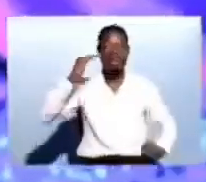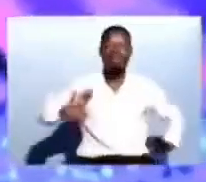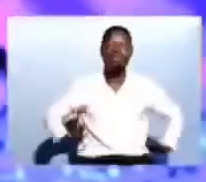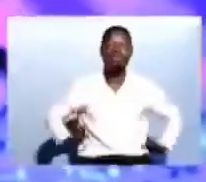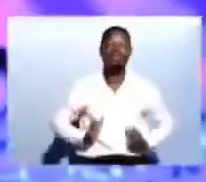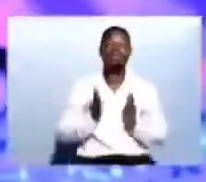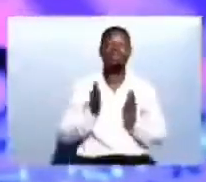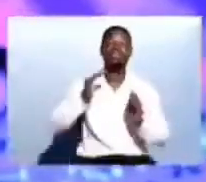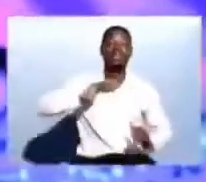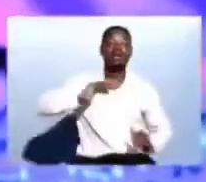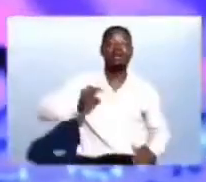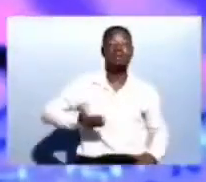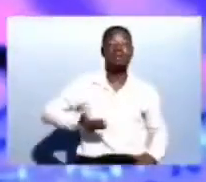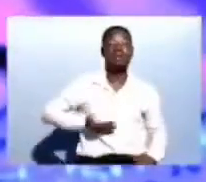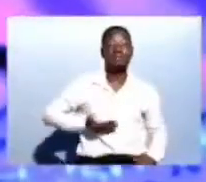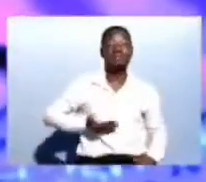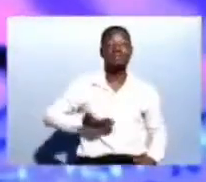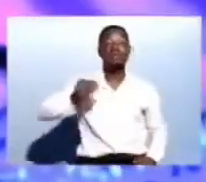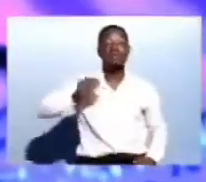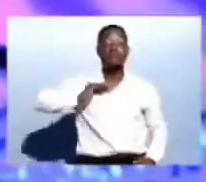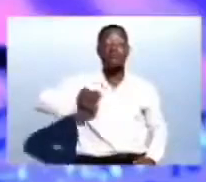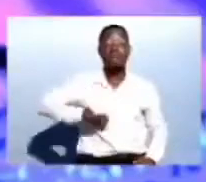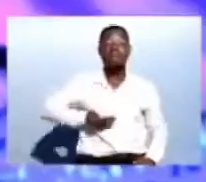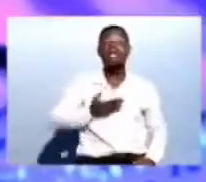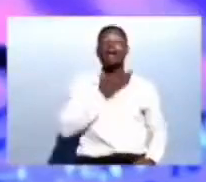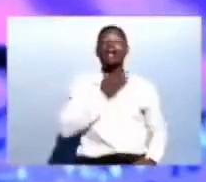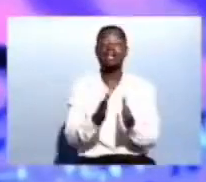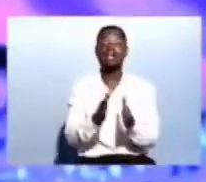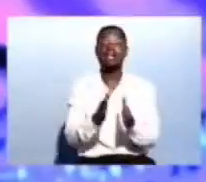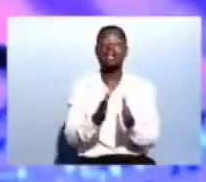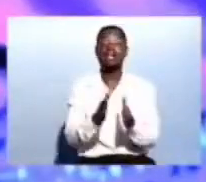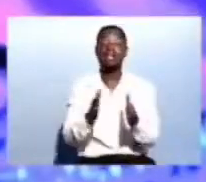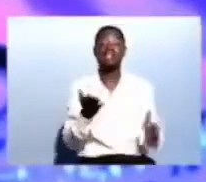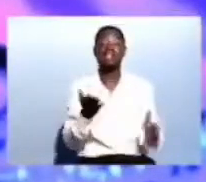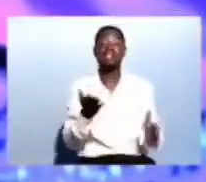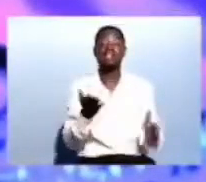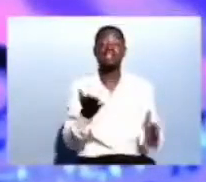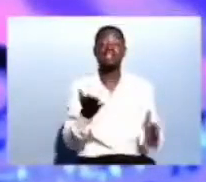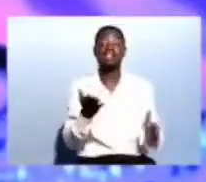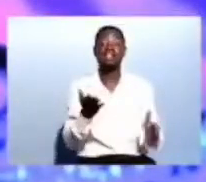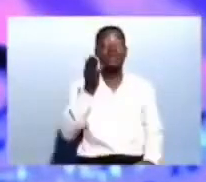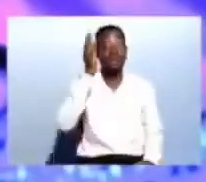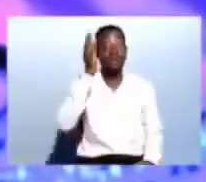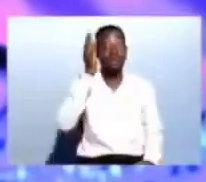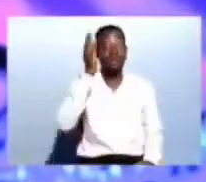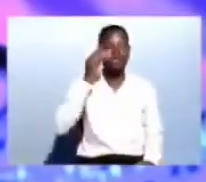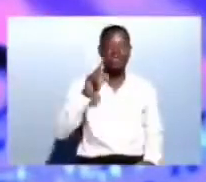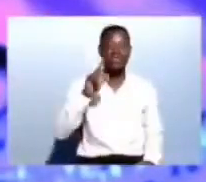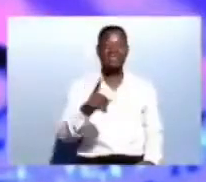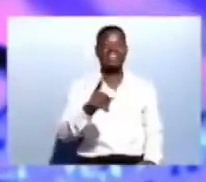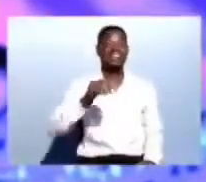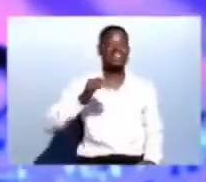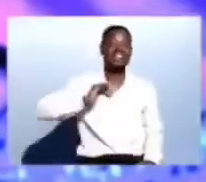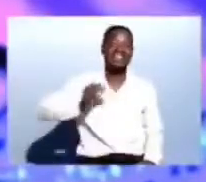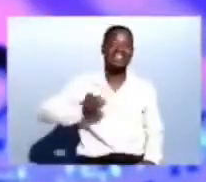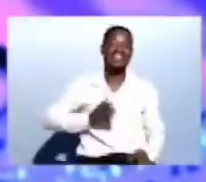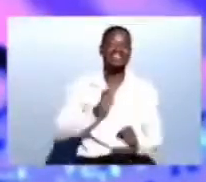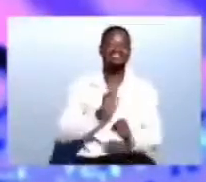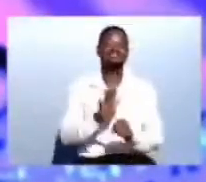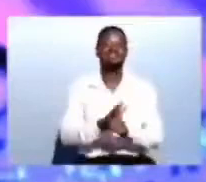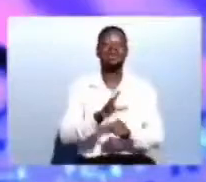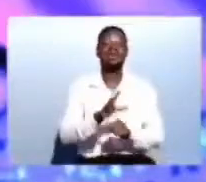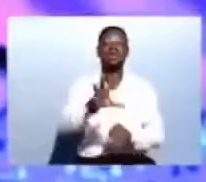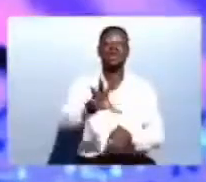mkeo. Mwanamke anahitaji nafasi na wewe. Unajua kwa nini wanawake wengi